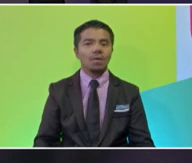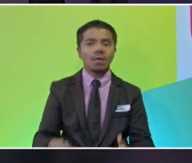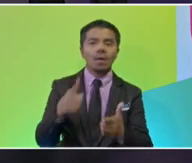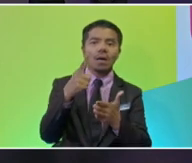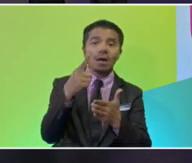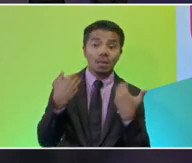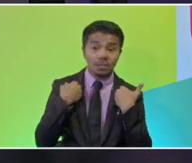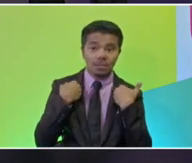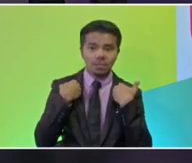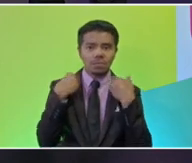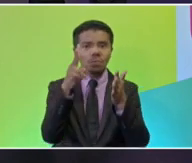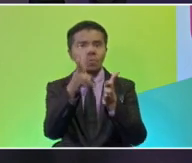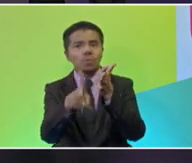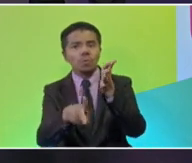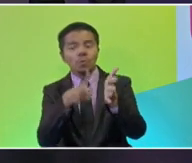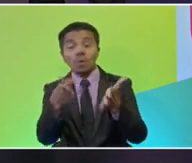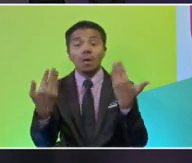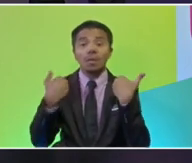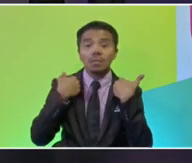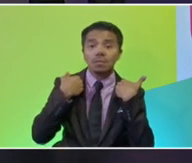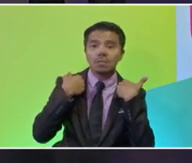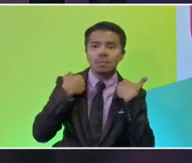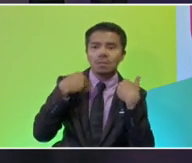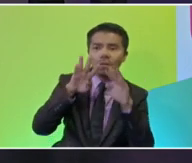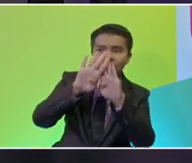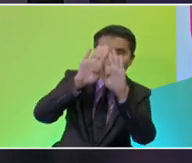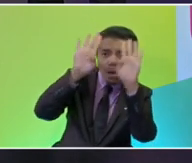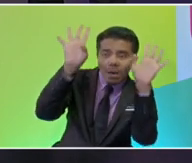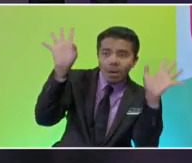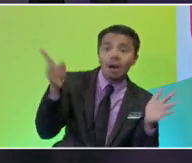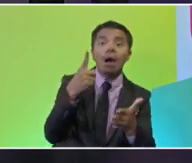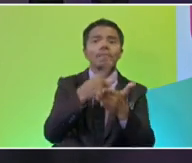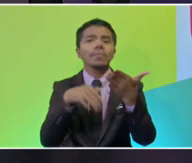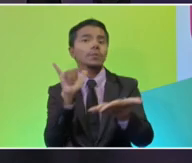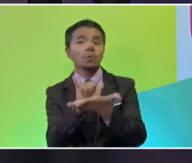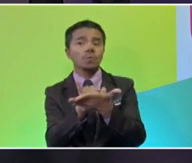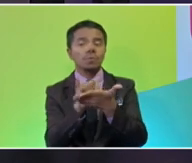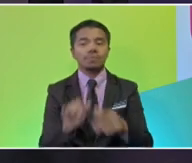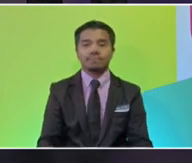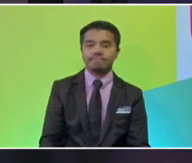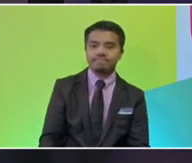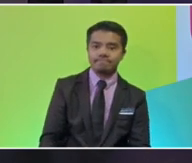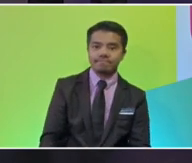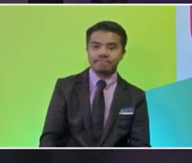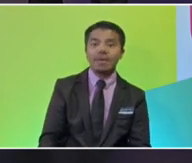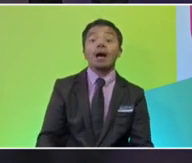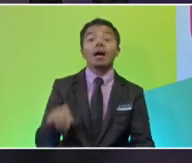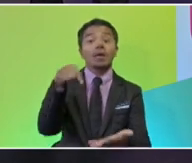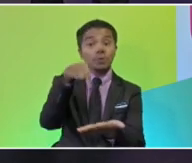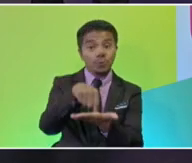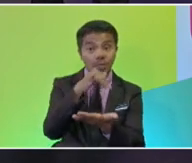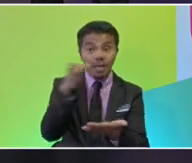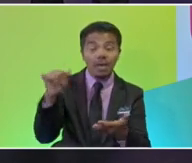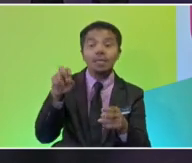paparan video ada nampak bisa goyang-goyang Apa itu menunjukkan pada hari ini dia itu